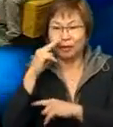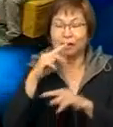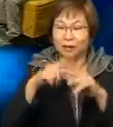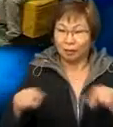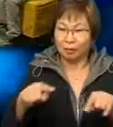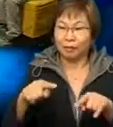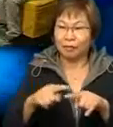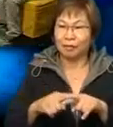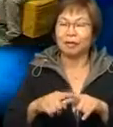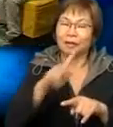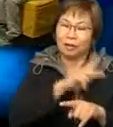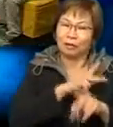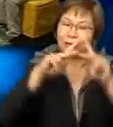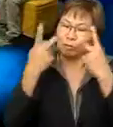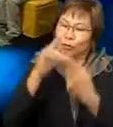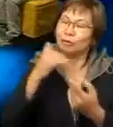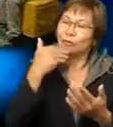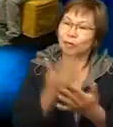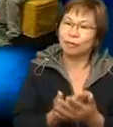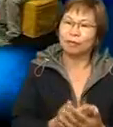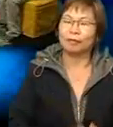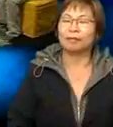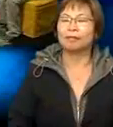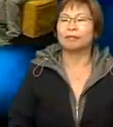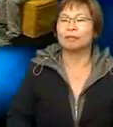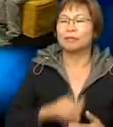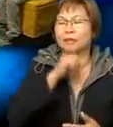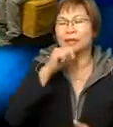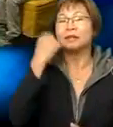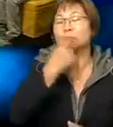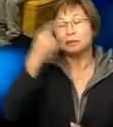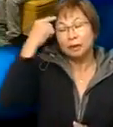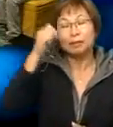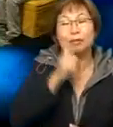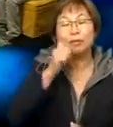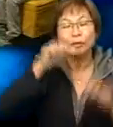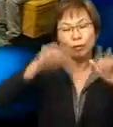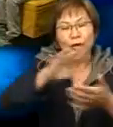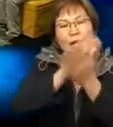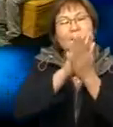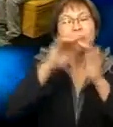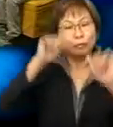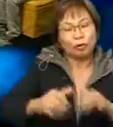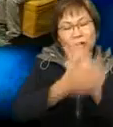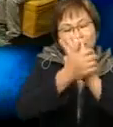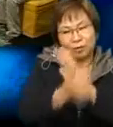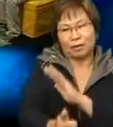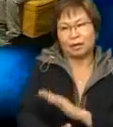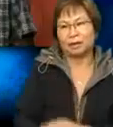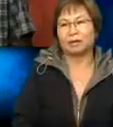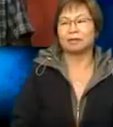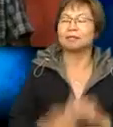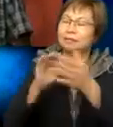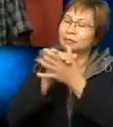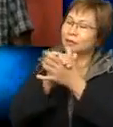telah dipilih sebagai ketua pasukan terbaik. Ha, siapa sangka ya orang perempuan juga berkebolehan.